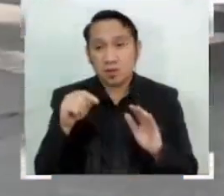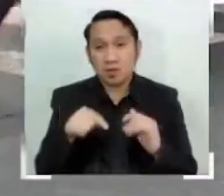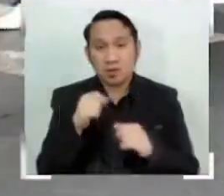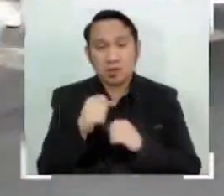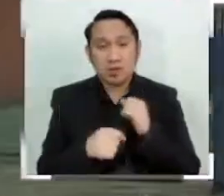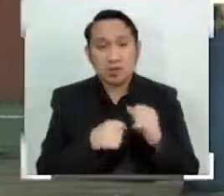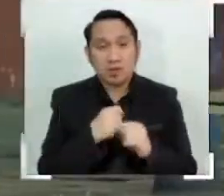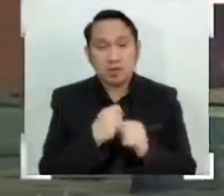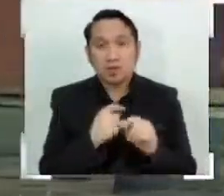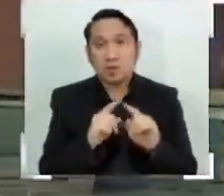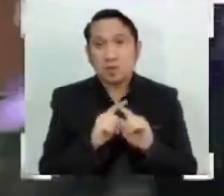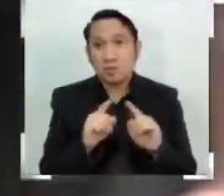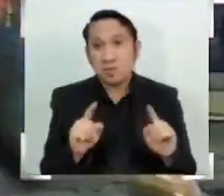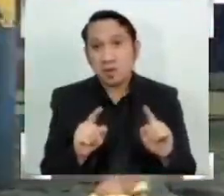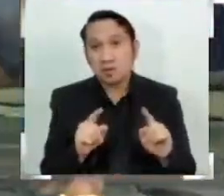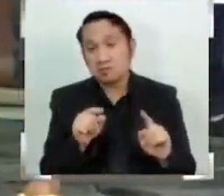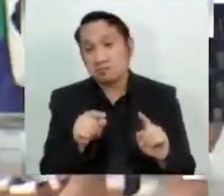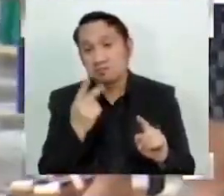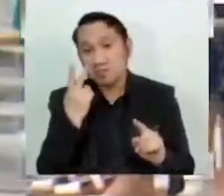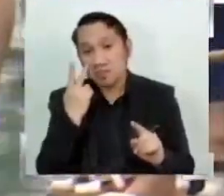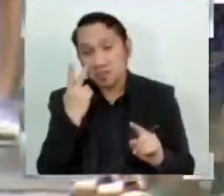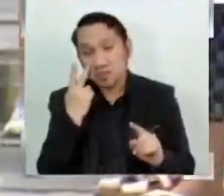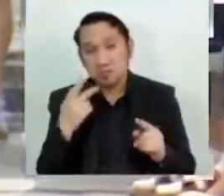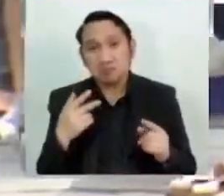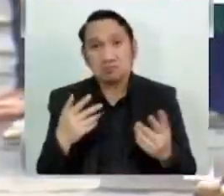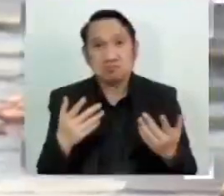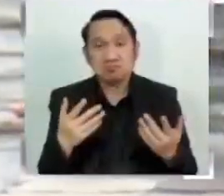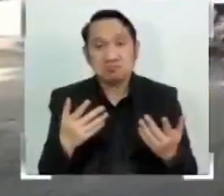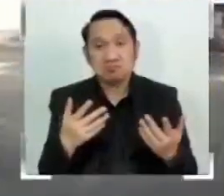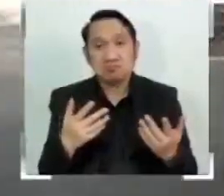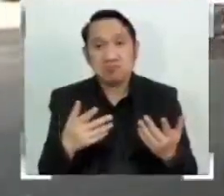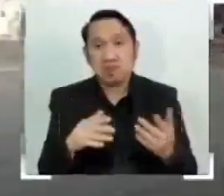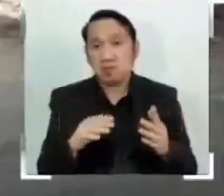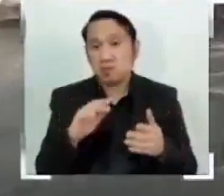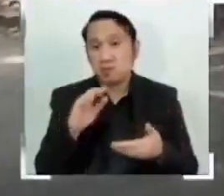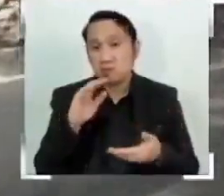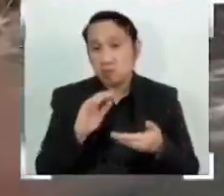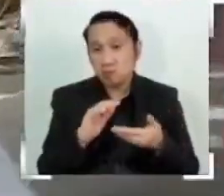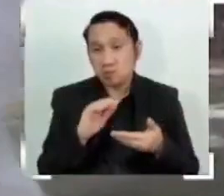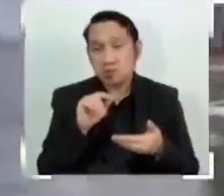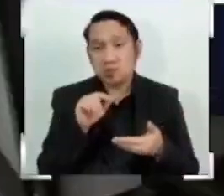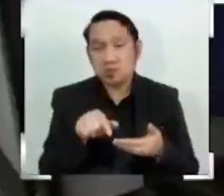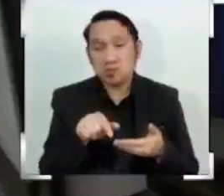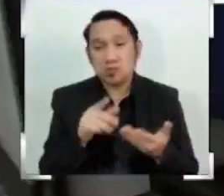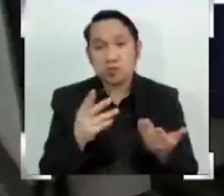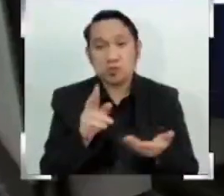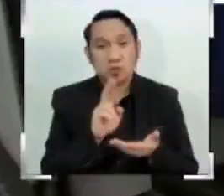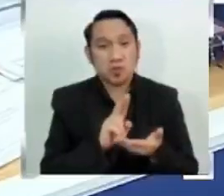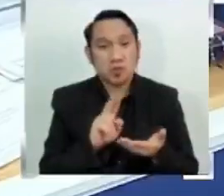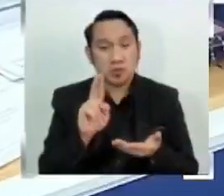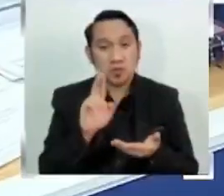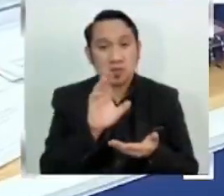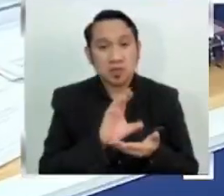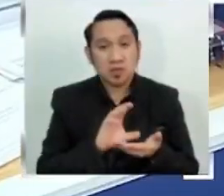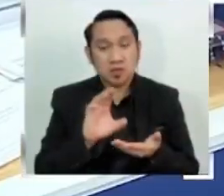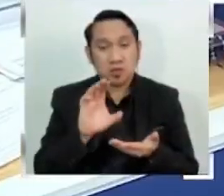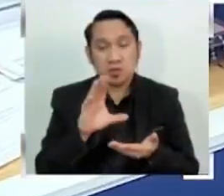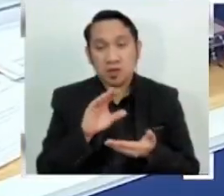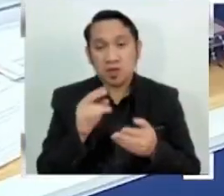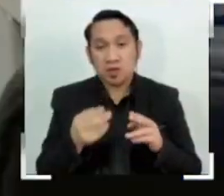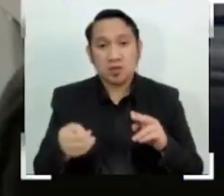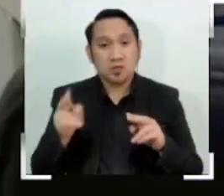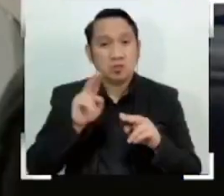puna ng kabataan party list, bumaba umano ang budget para sa state universities and colleges habang tumaas naman ang